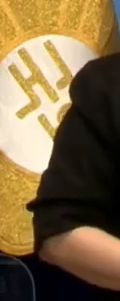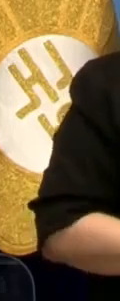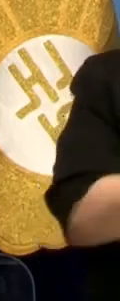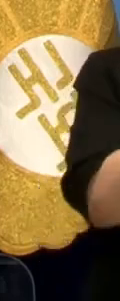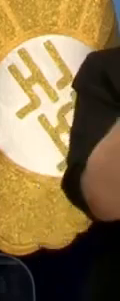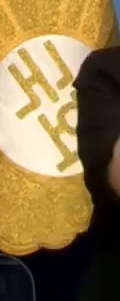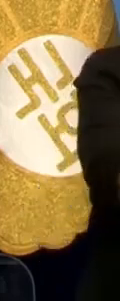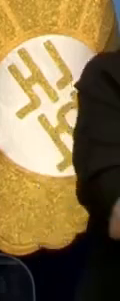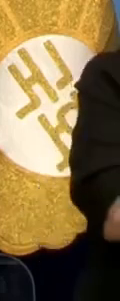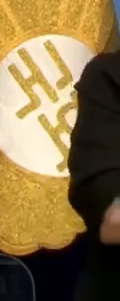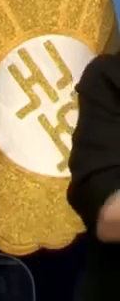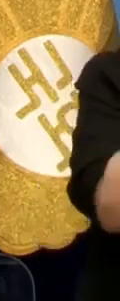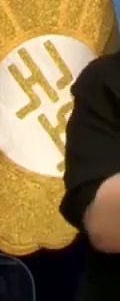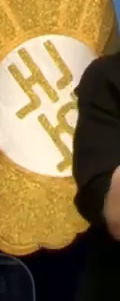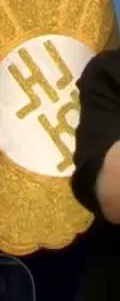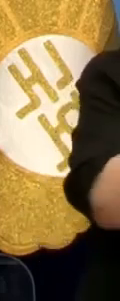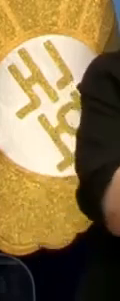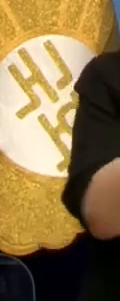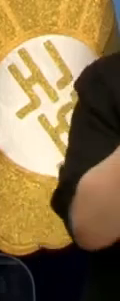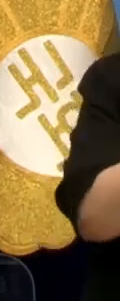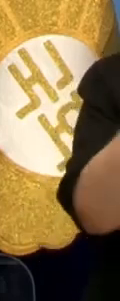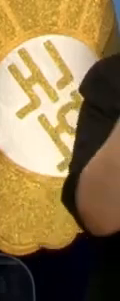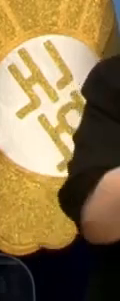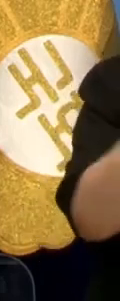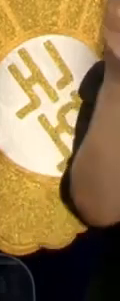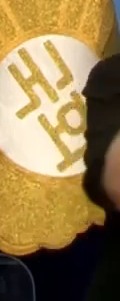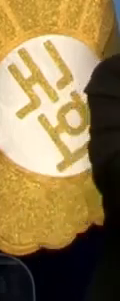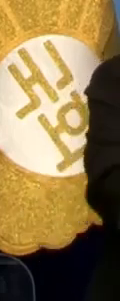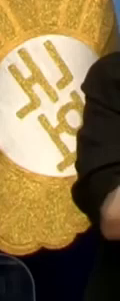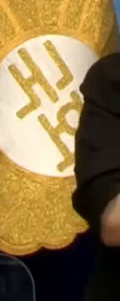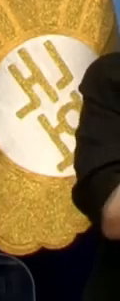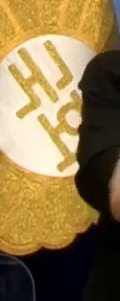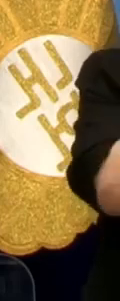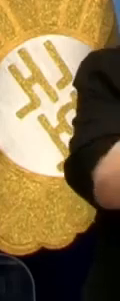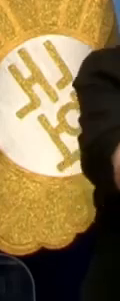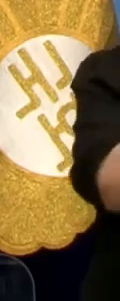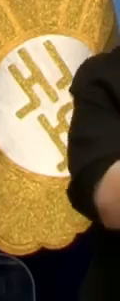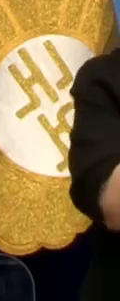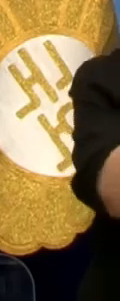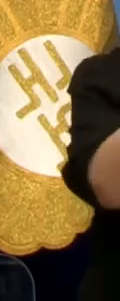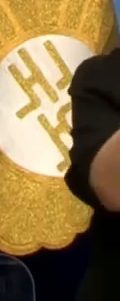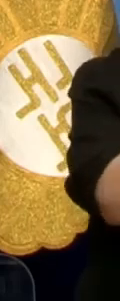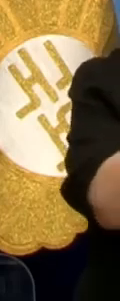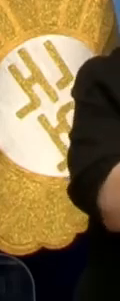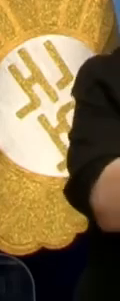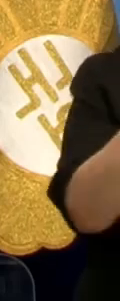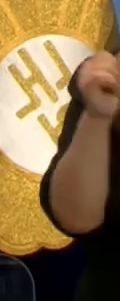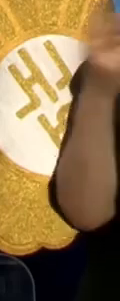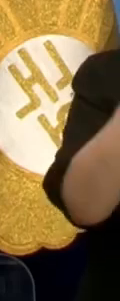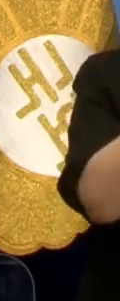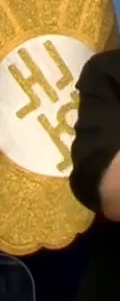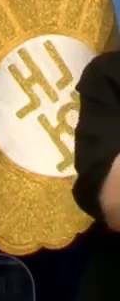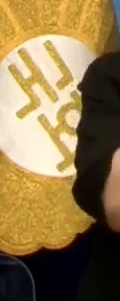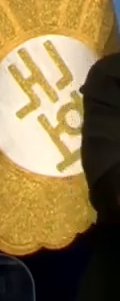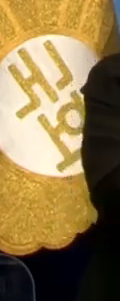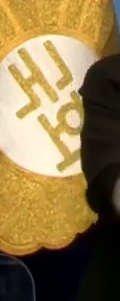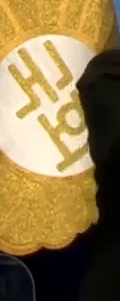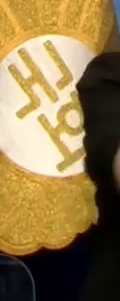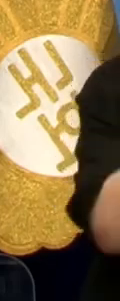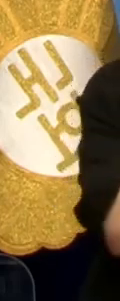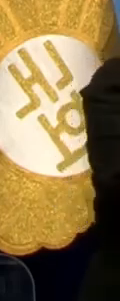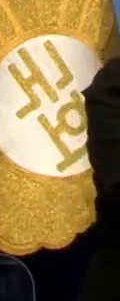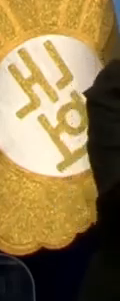투기를 막아서 부동산 시장을 정상화하고 실거주 1주택자 보유자나 또 무주택자를